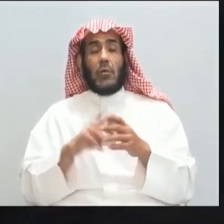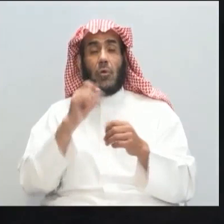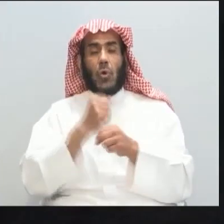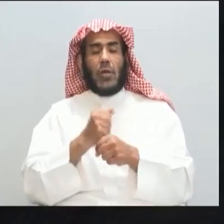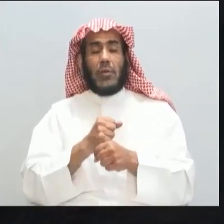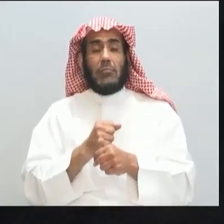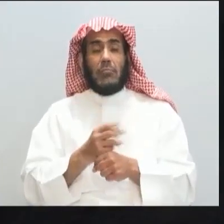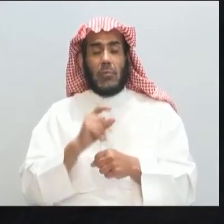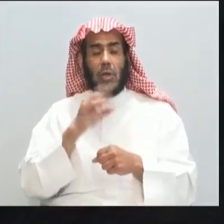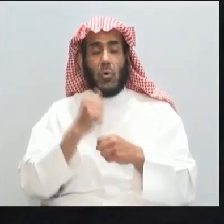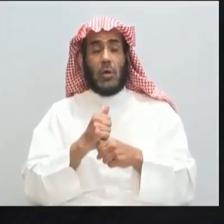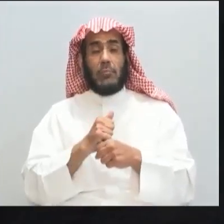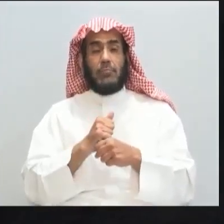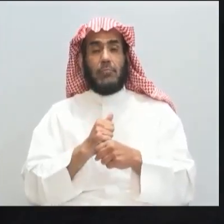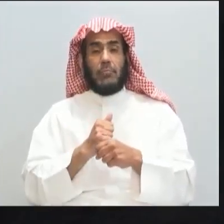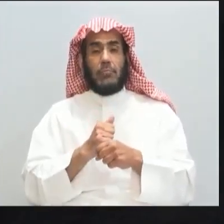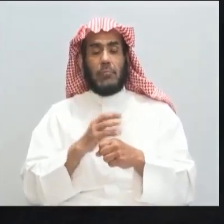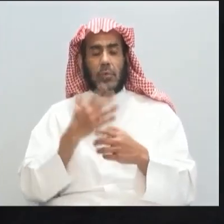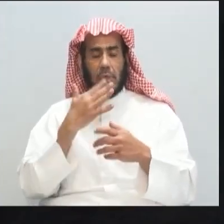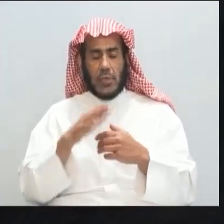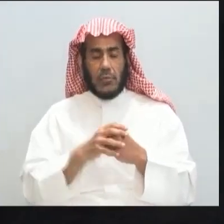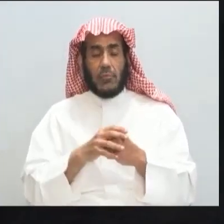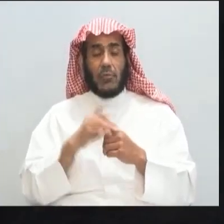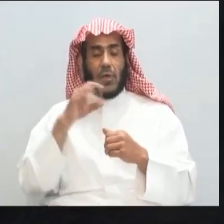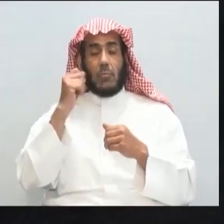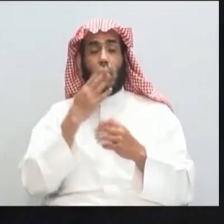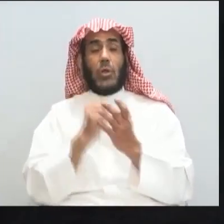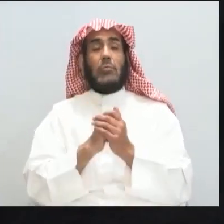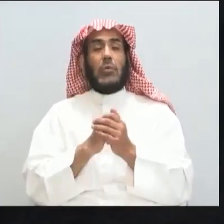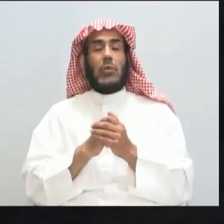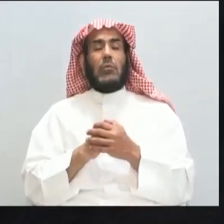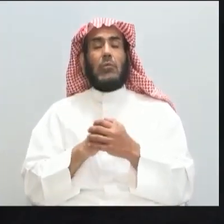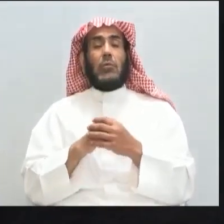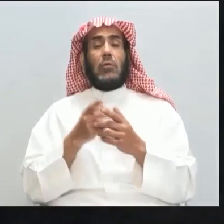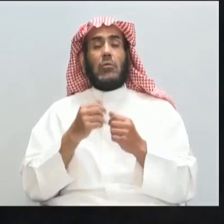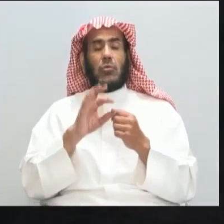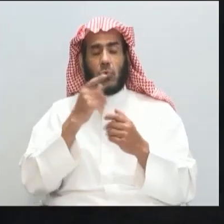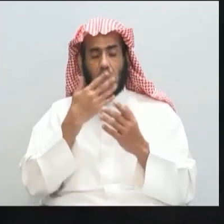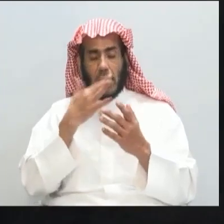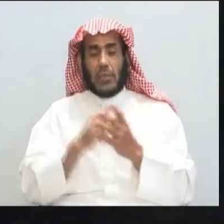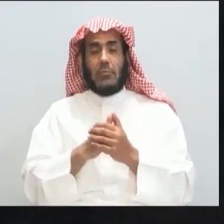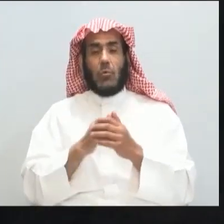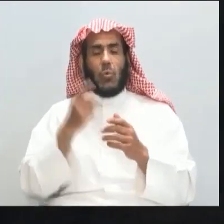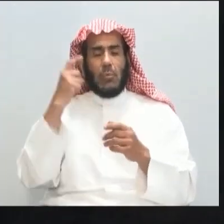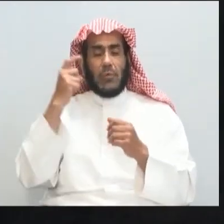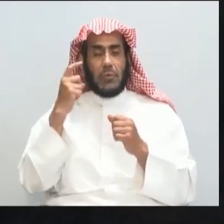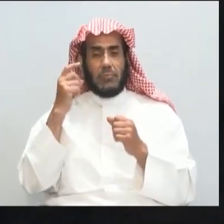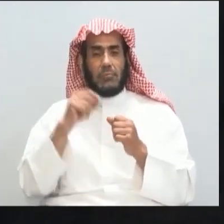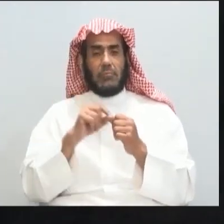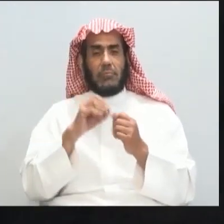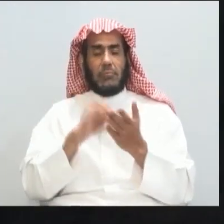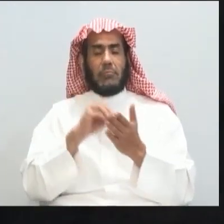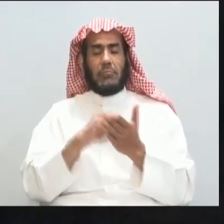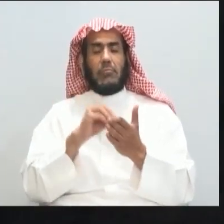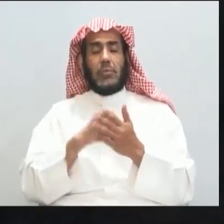حفاظا على اللغه وايضا تيسيرا لفهم القران الكريم وايضا لسهوله قراءته ولمعرفه هذه